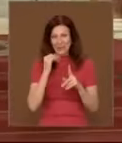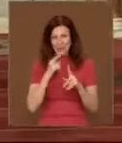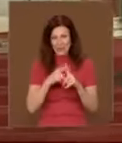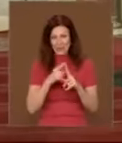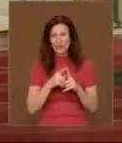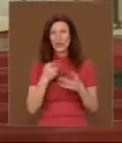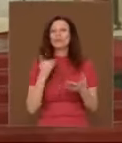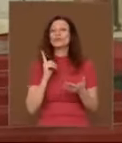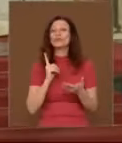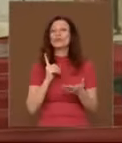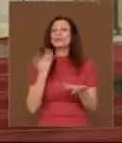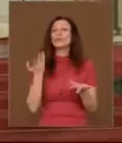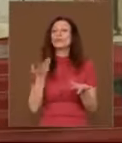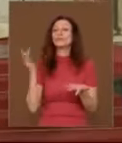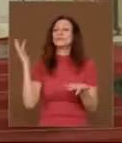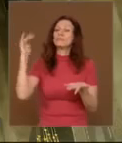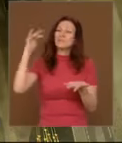слезе